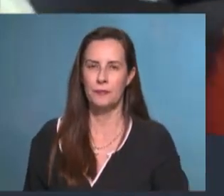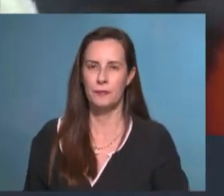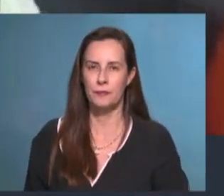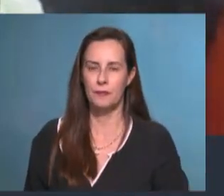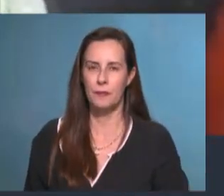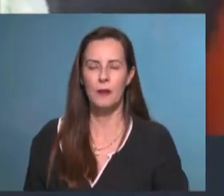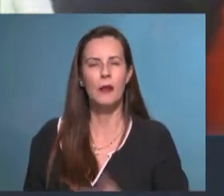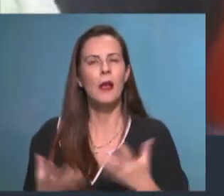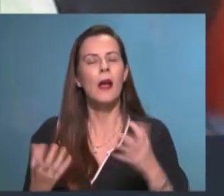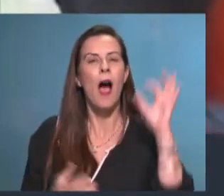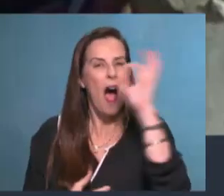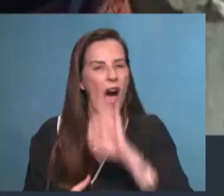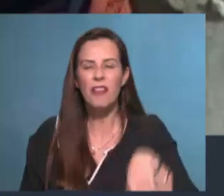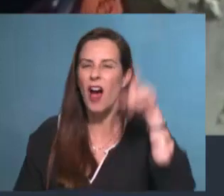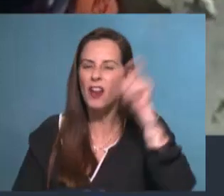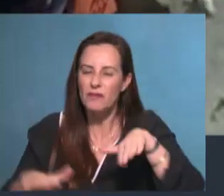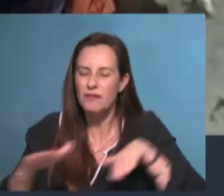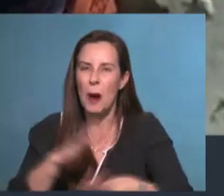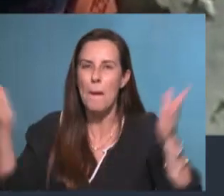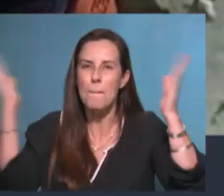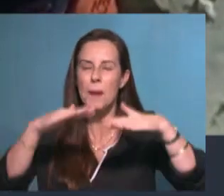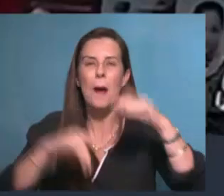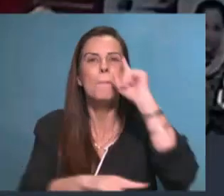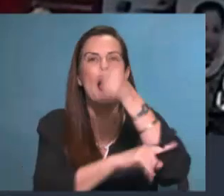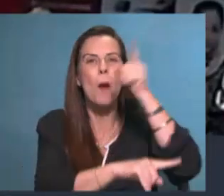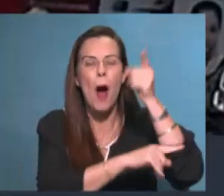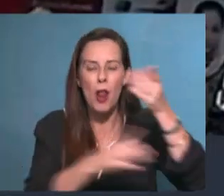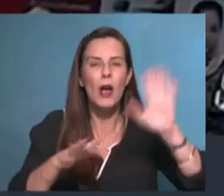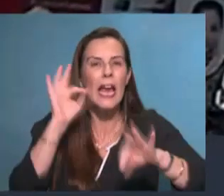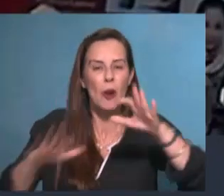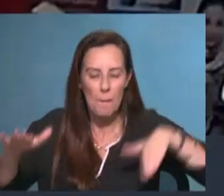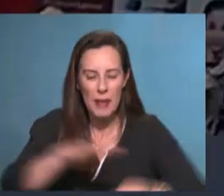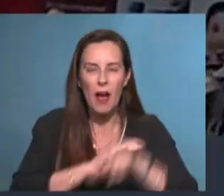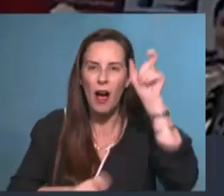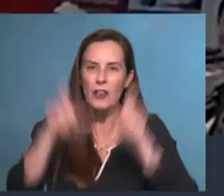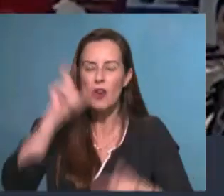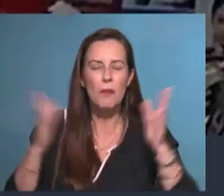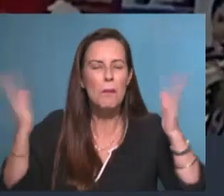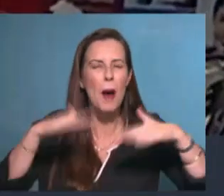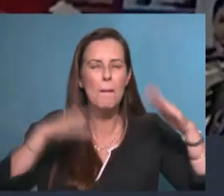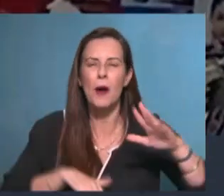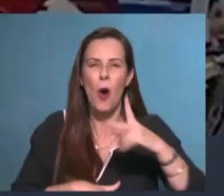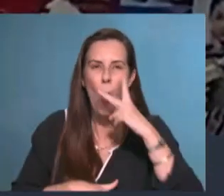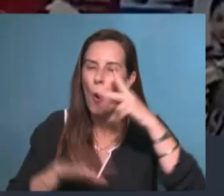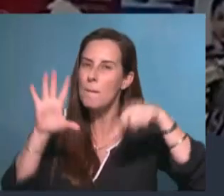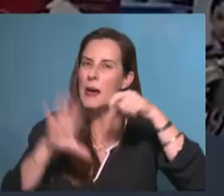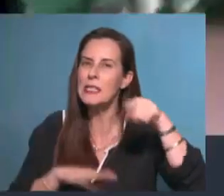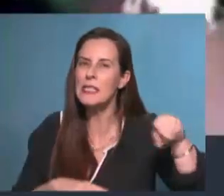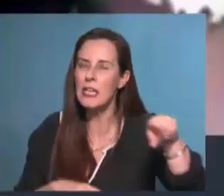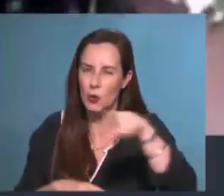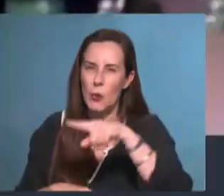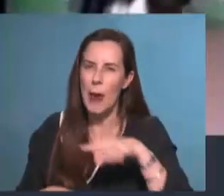עשרות בני אדם עדיין קבורים מתחת לשני בתי מלון וקניון בעיר. ההרס הרב משתקף בסרטונים שמגיעים